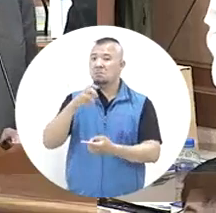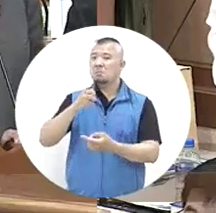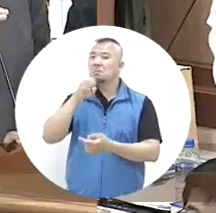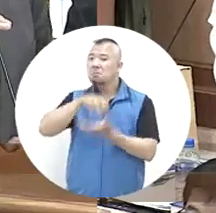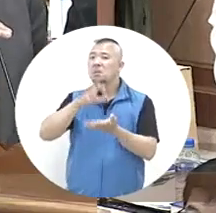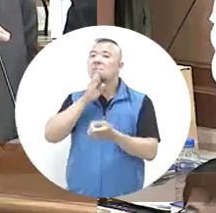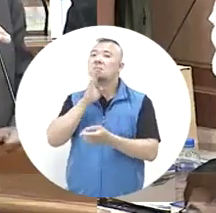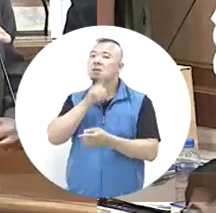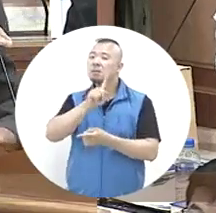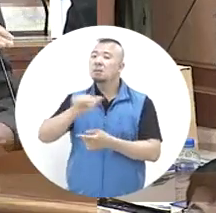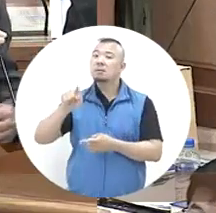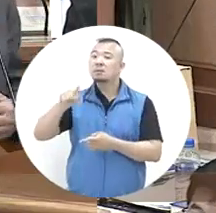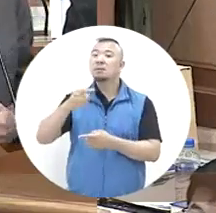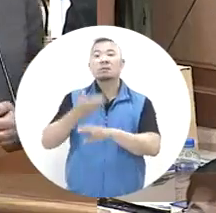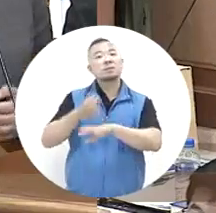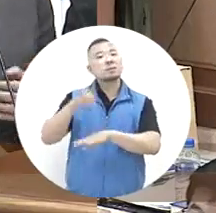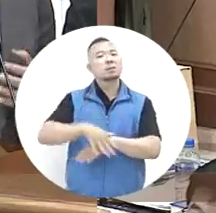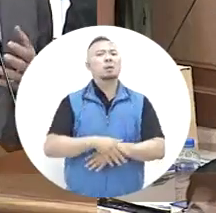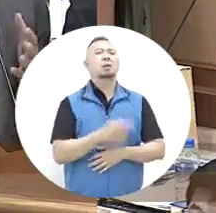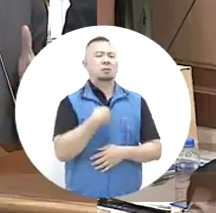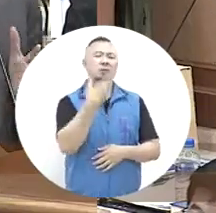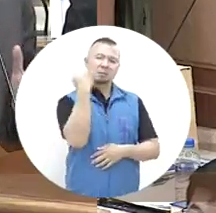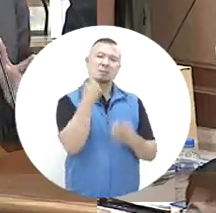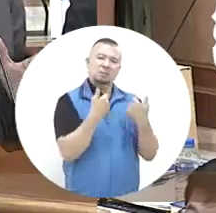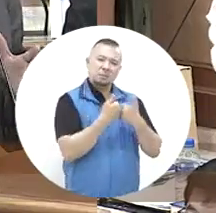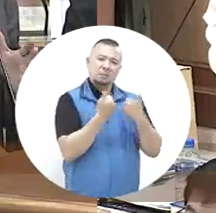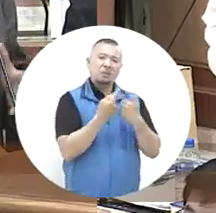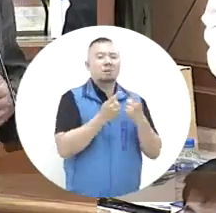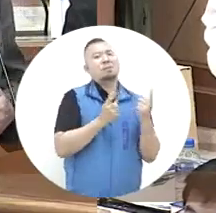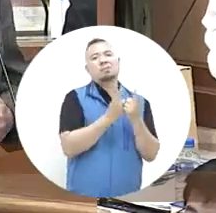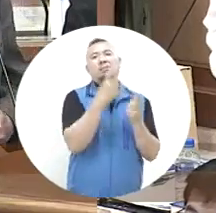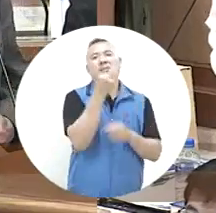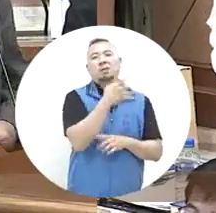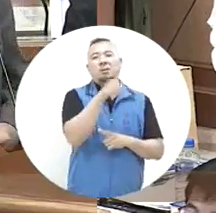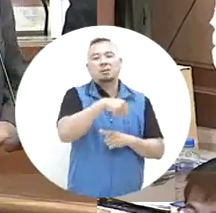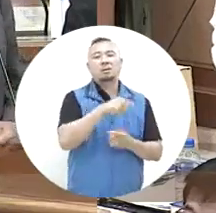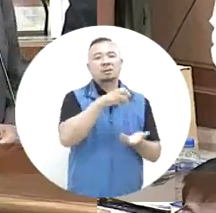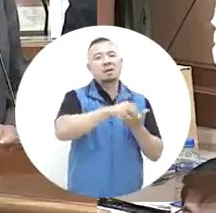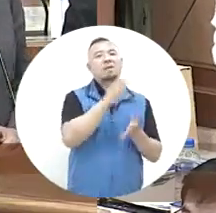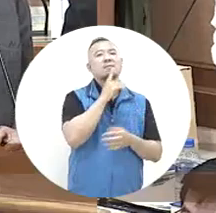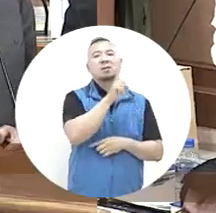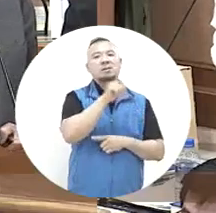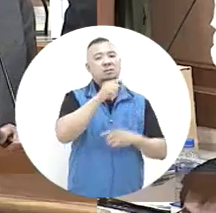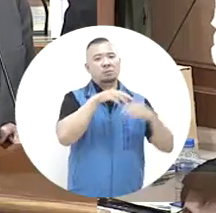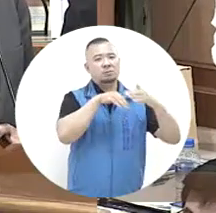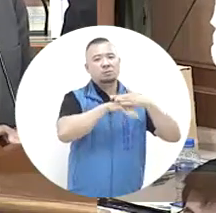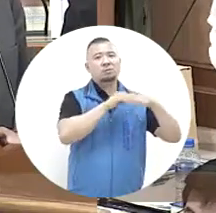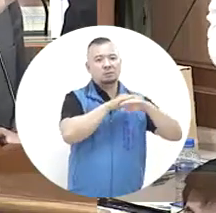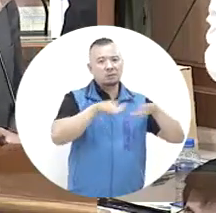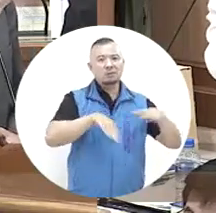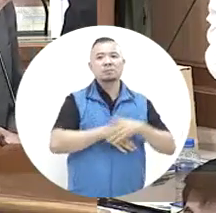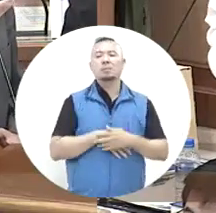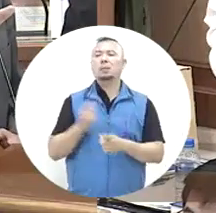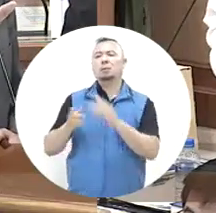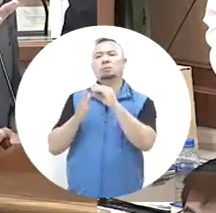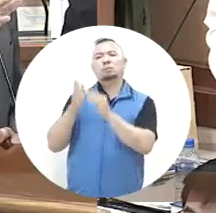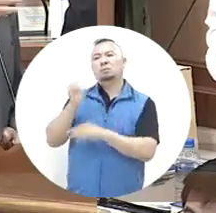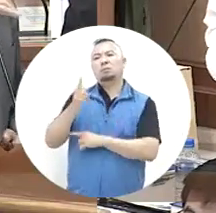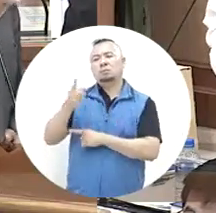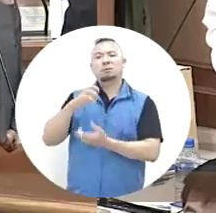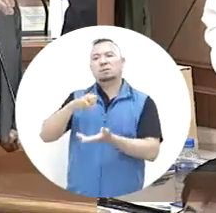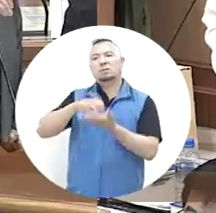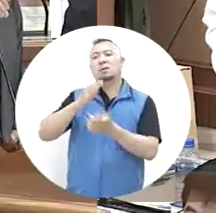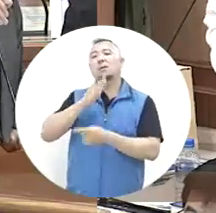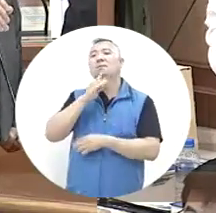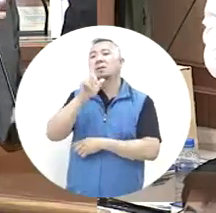监督委员会亲自看过你了哦。那有关你核废料的储存的安全，其实台电参加过好几次。 核废料的问题是